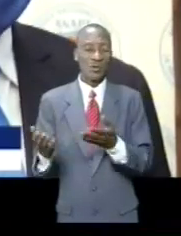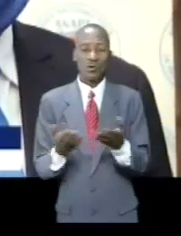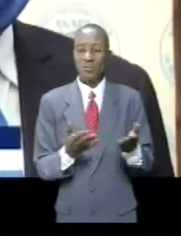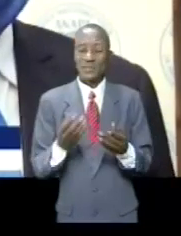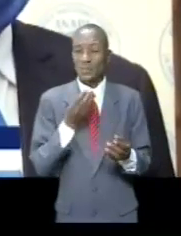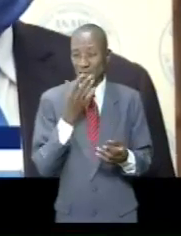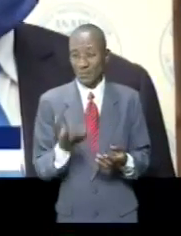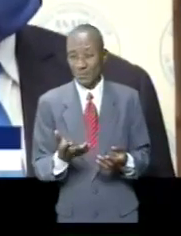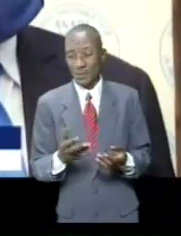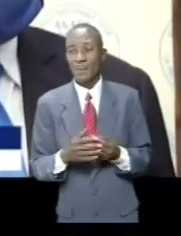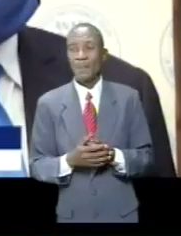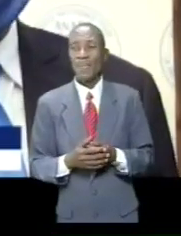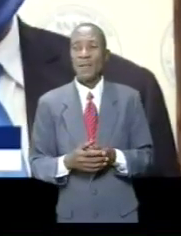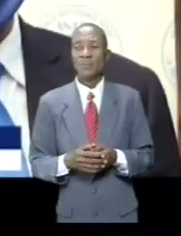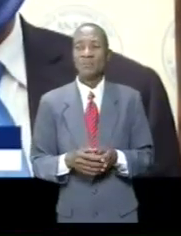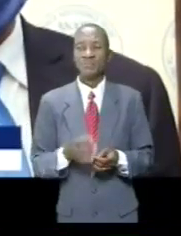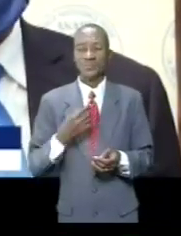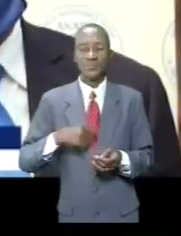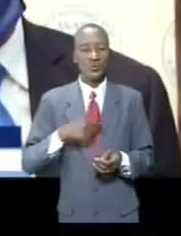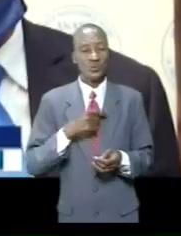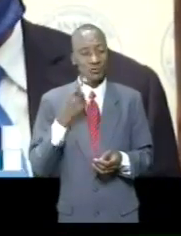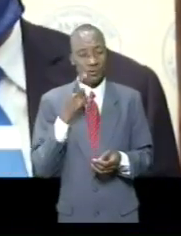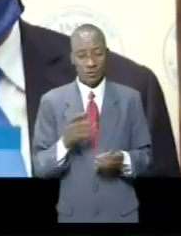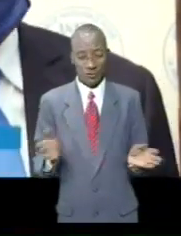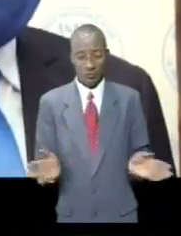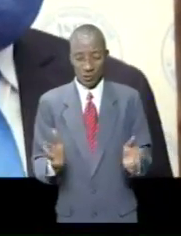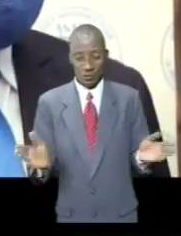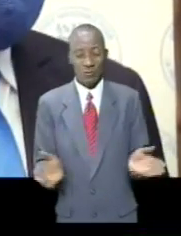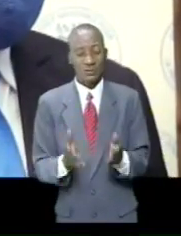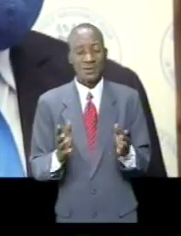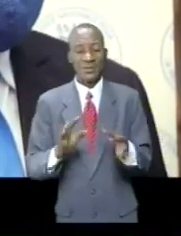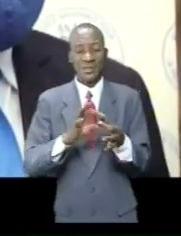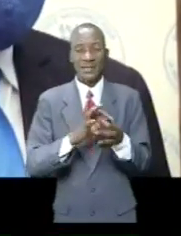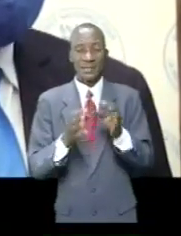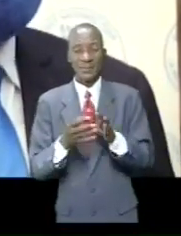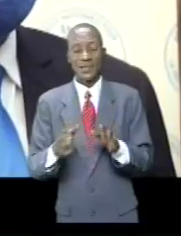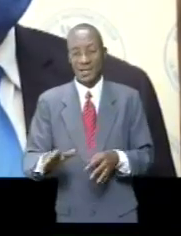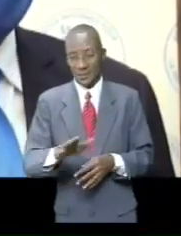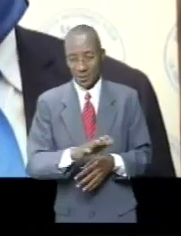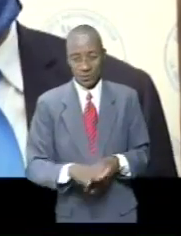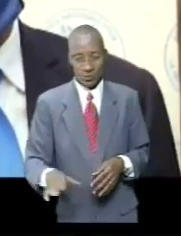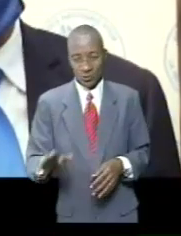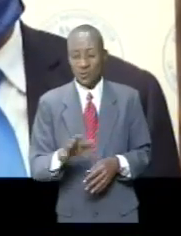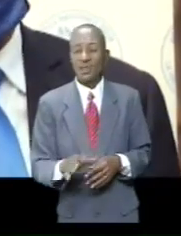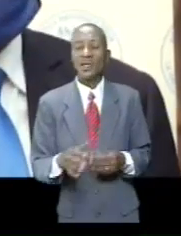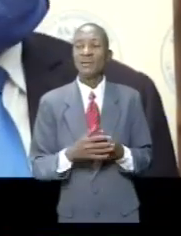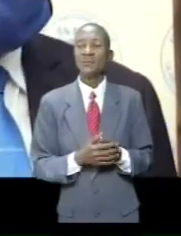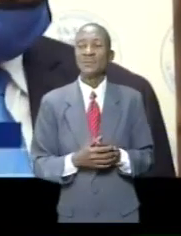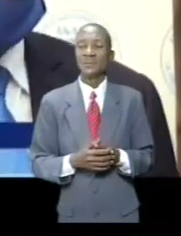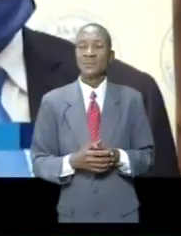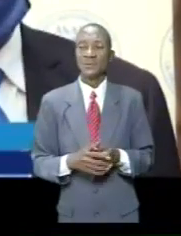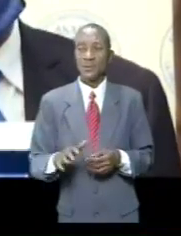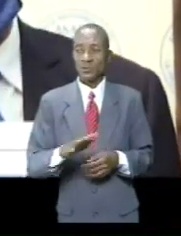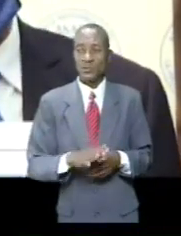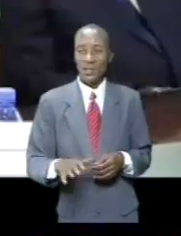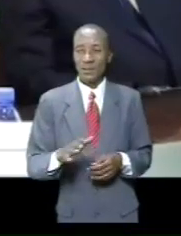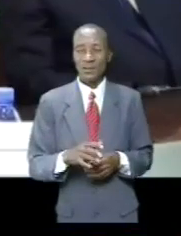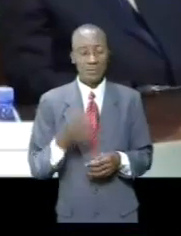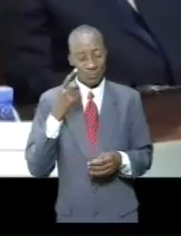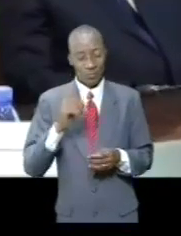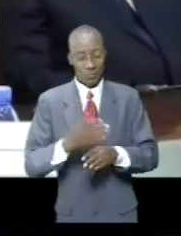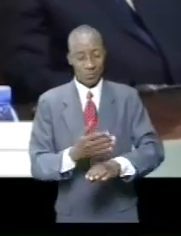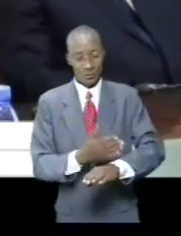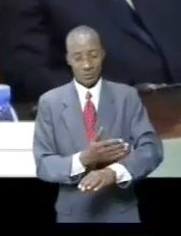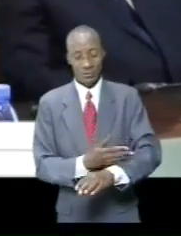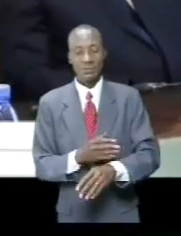ici nous visons de booster l'entrepreneuriat national et cet entrepreneuriat est dans les différents secteurs de la vie économique. Un